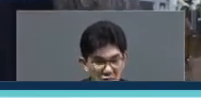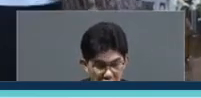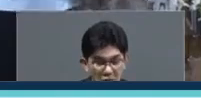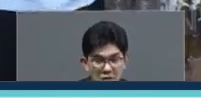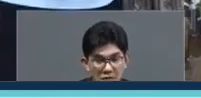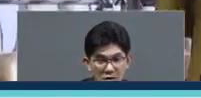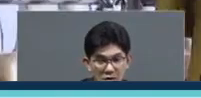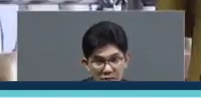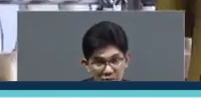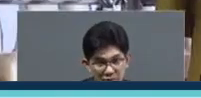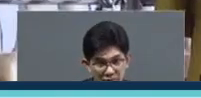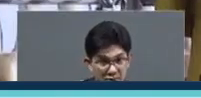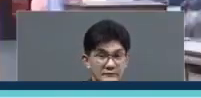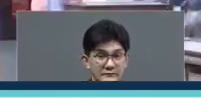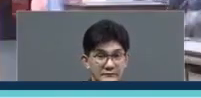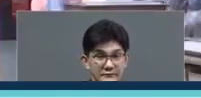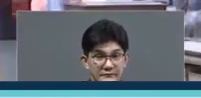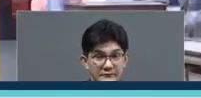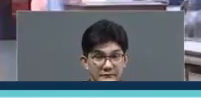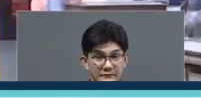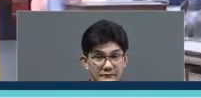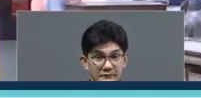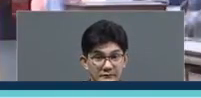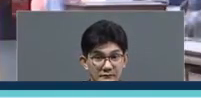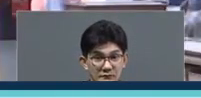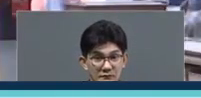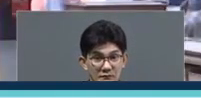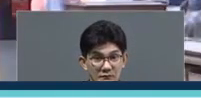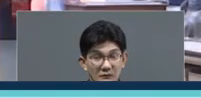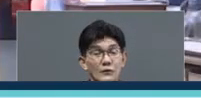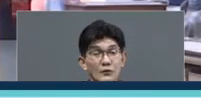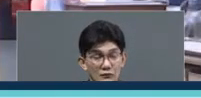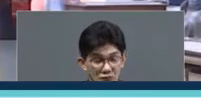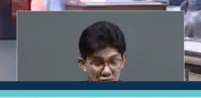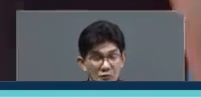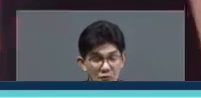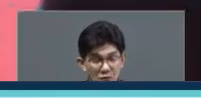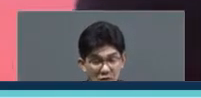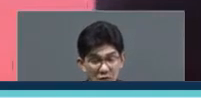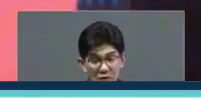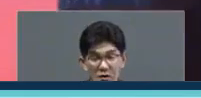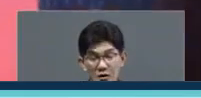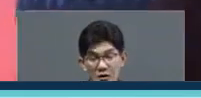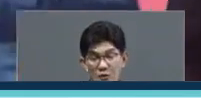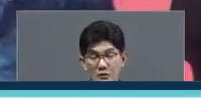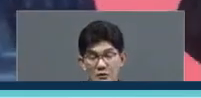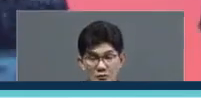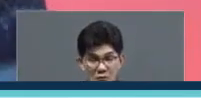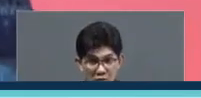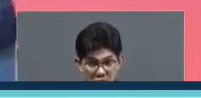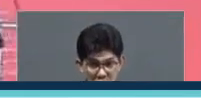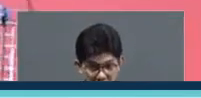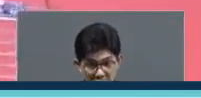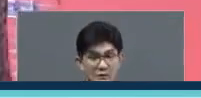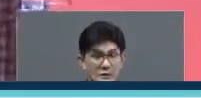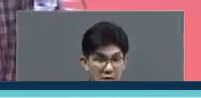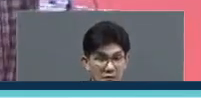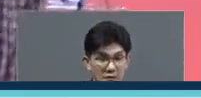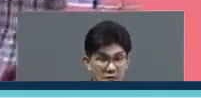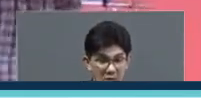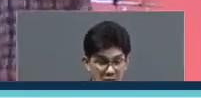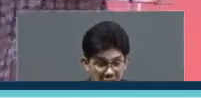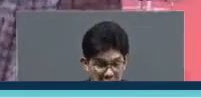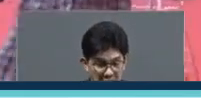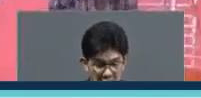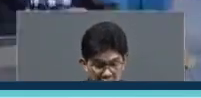จาก4ภาครวมถึงโซนผ้าไทยใส่ให้สนุกที่มีการจัดแสดงนิทรรศการผ้าไทยเพื่อร่วมเชิดชูคุณค่าผ้าไท